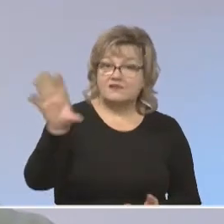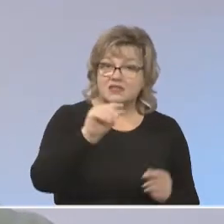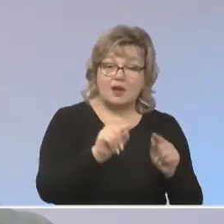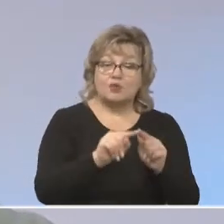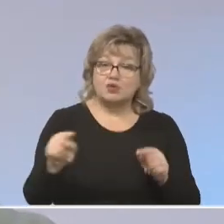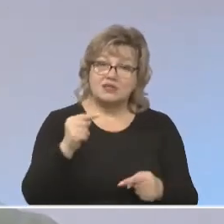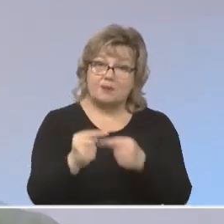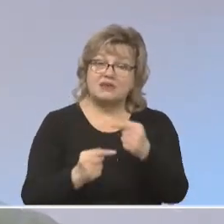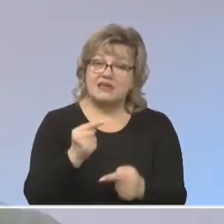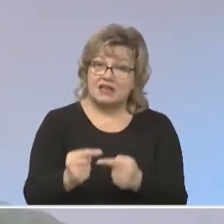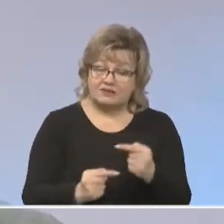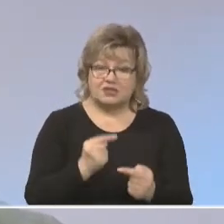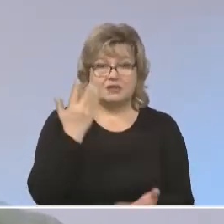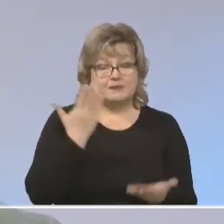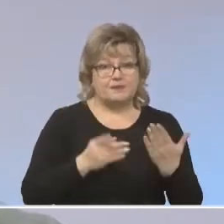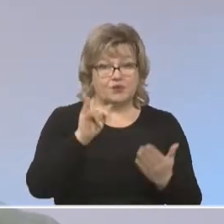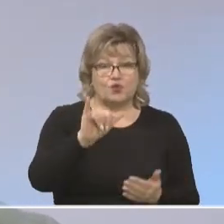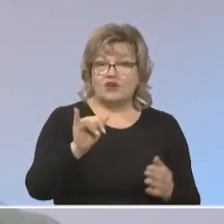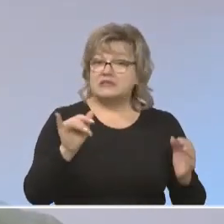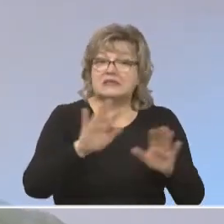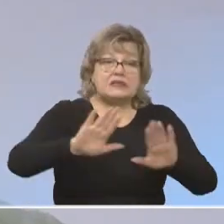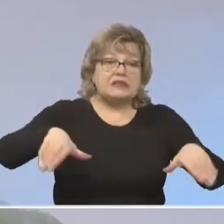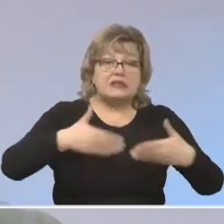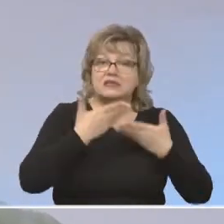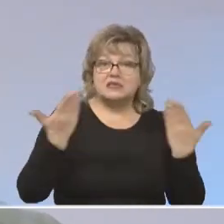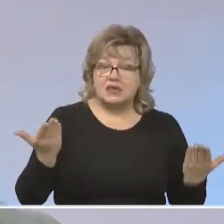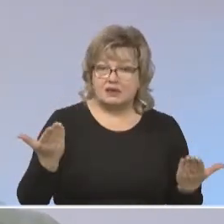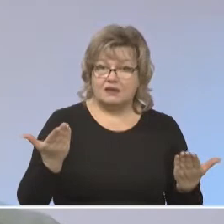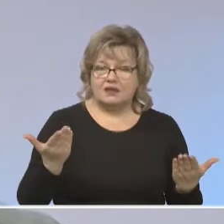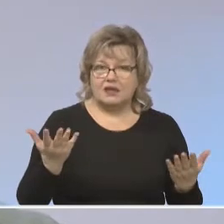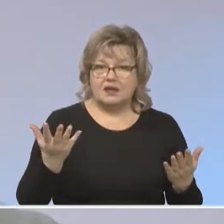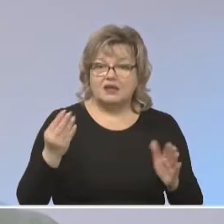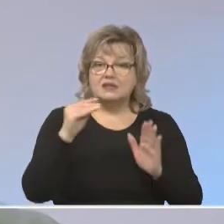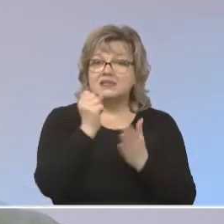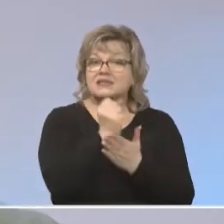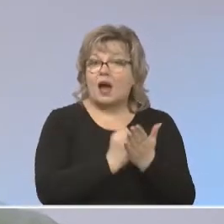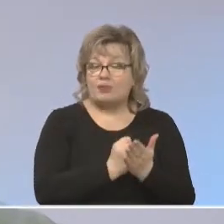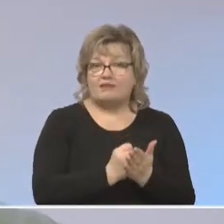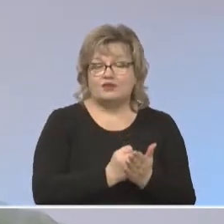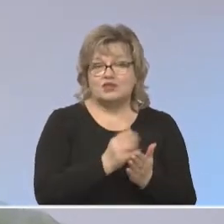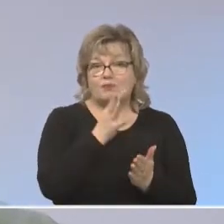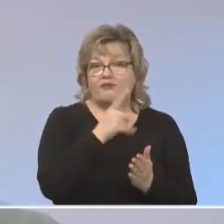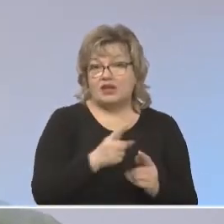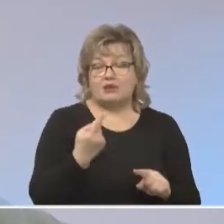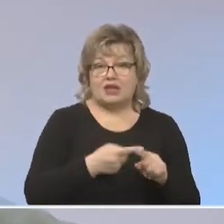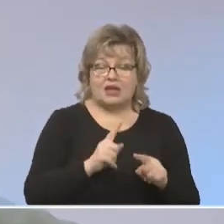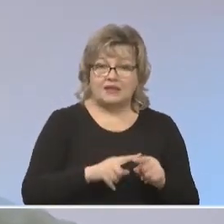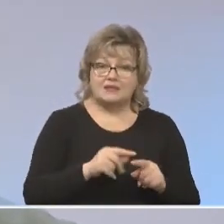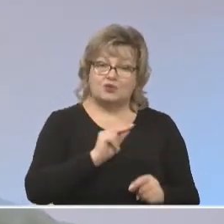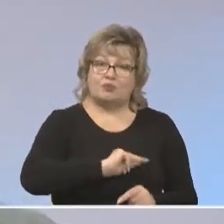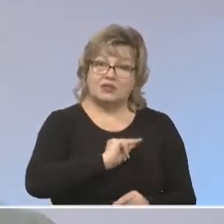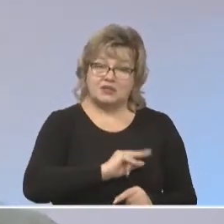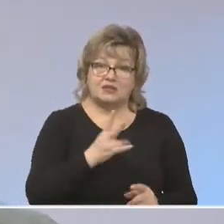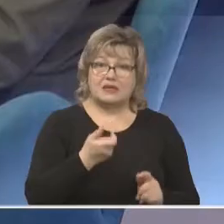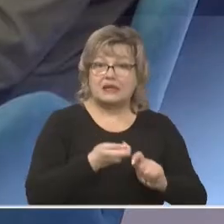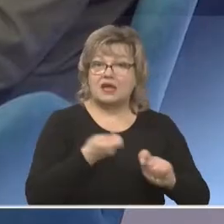их последовательность, если у вас нигде не скапливаются по времени вот, там, эти процессы и не тормозится